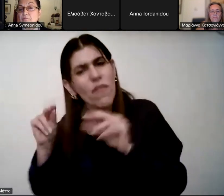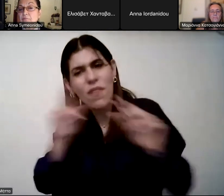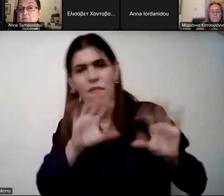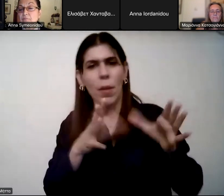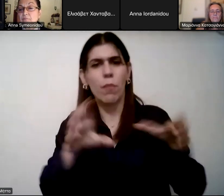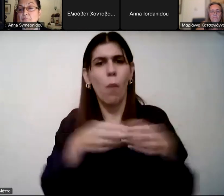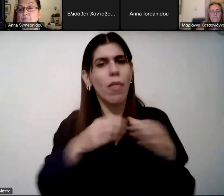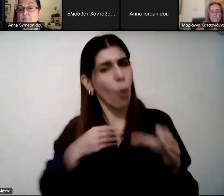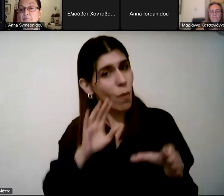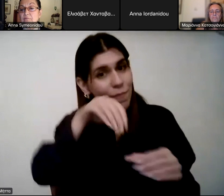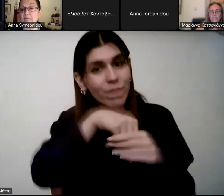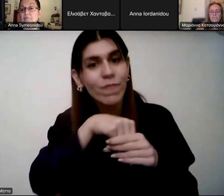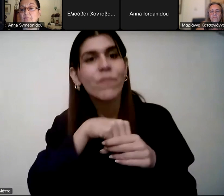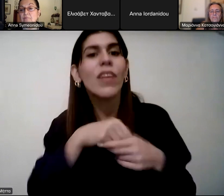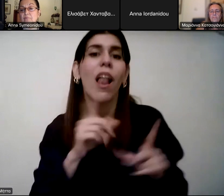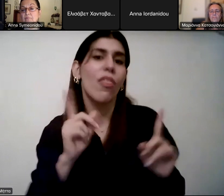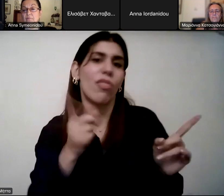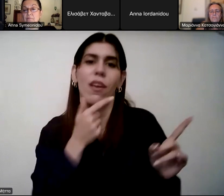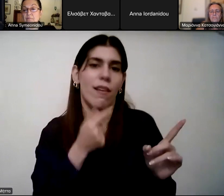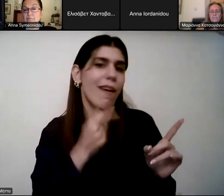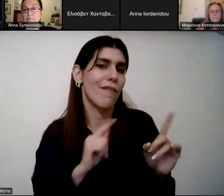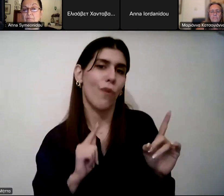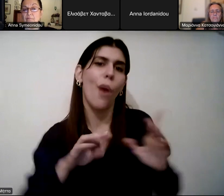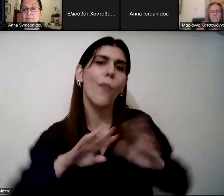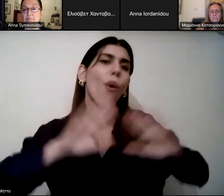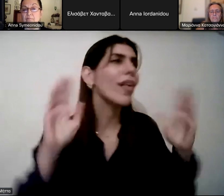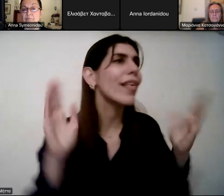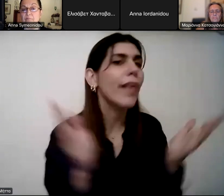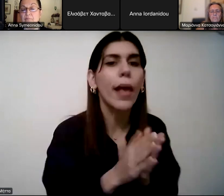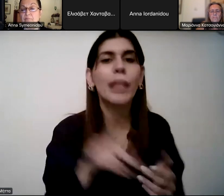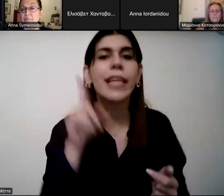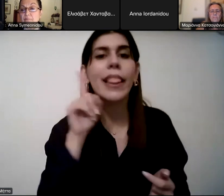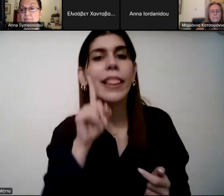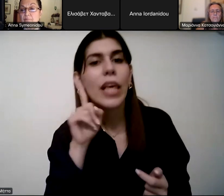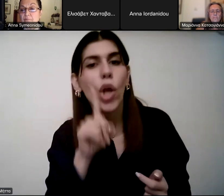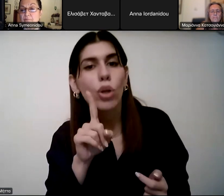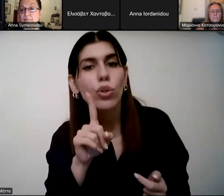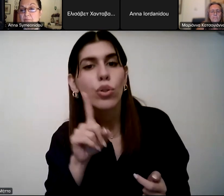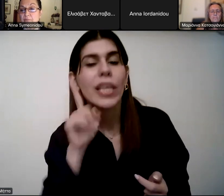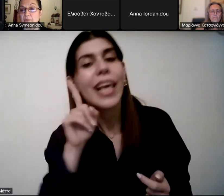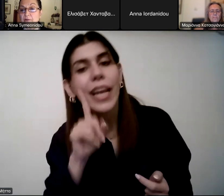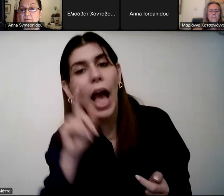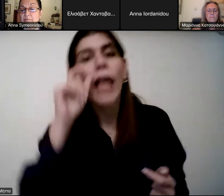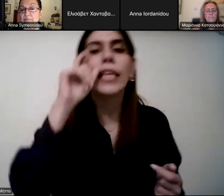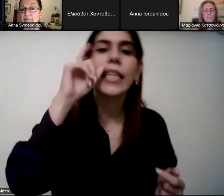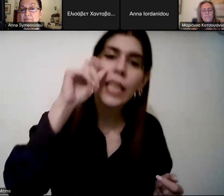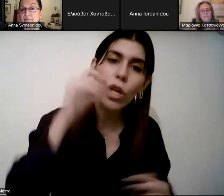γενικά κυρίες, κύριοι και όλα τα άλλα τα πολύ γνωστά που λέμε, δεν είναι